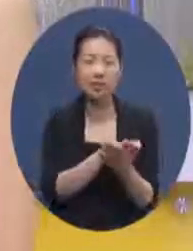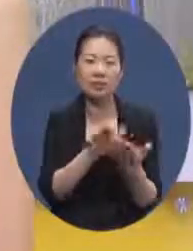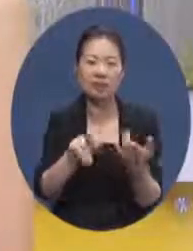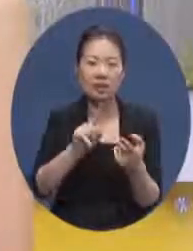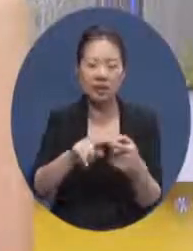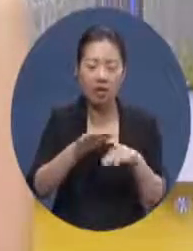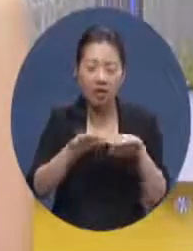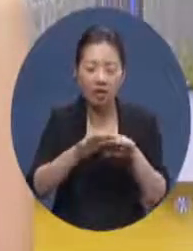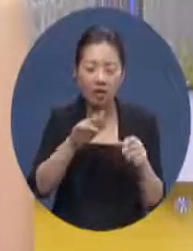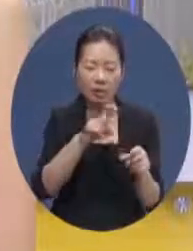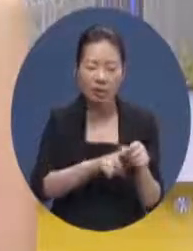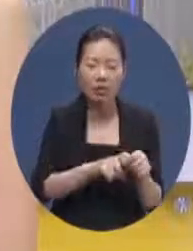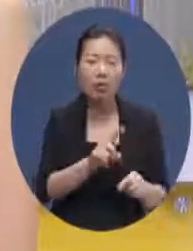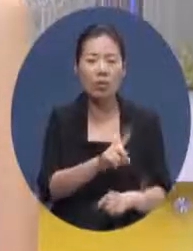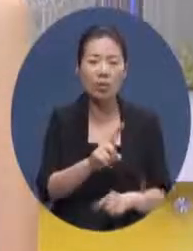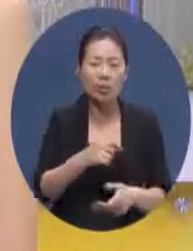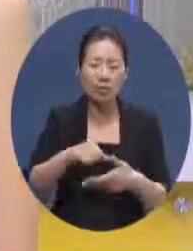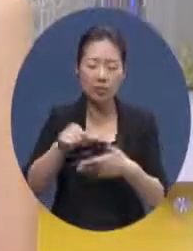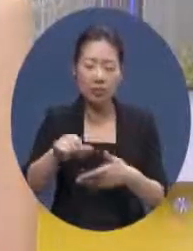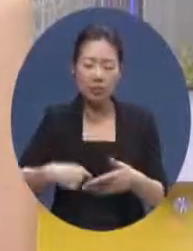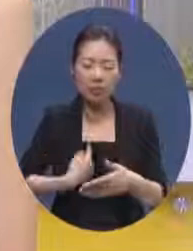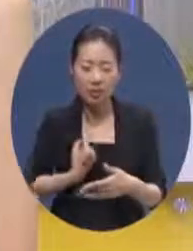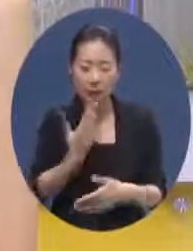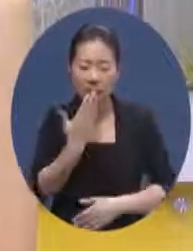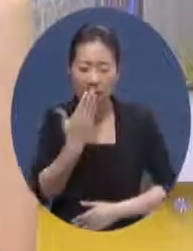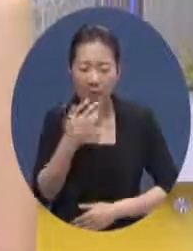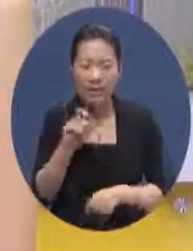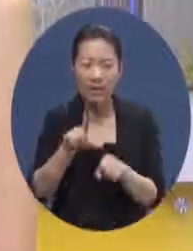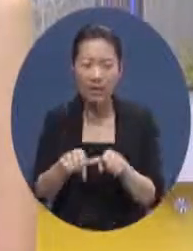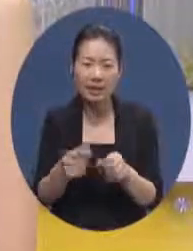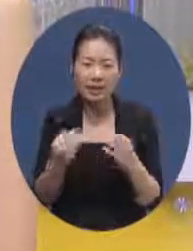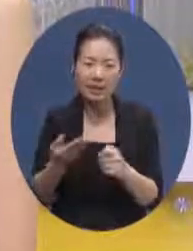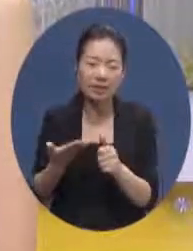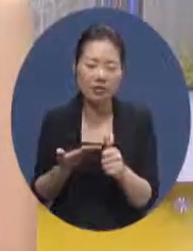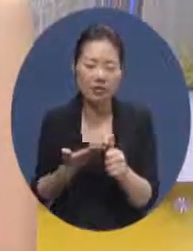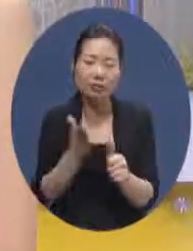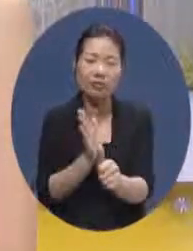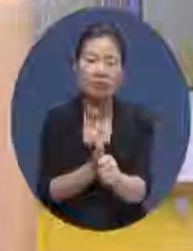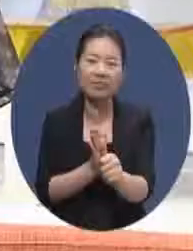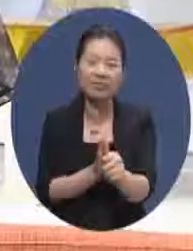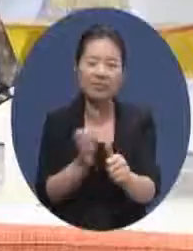이거를 해주시려면 어머님은 민재가 스스로 해볼 수 있는 기회 많이 해줘야